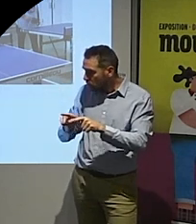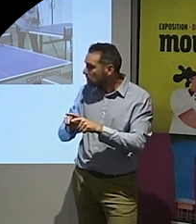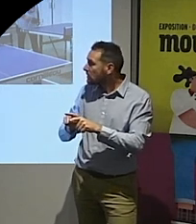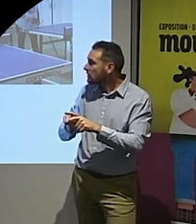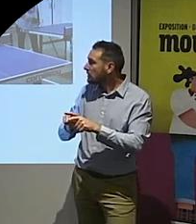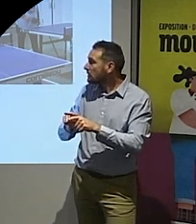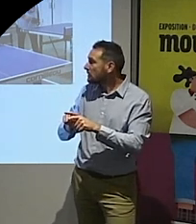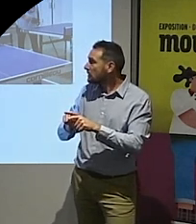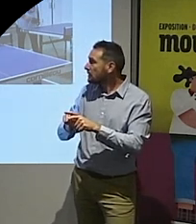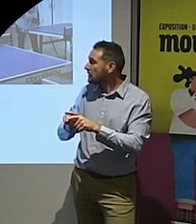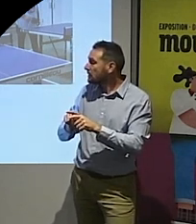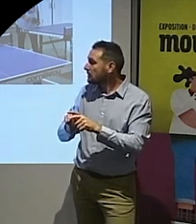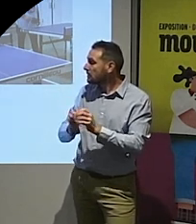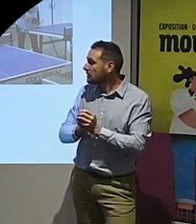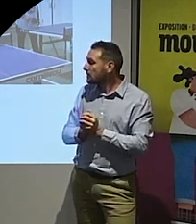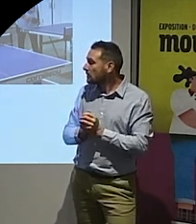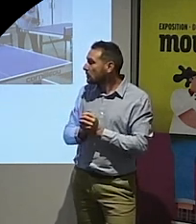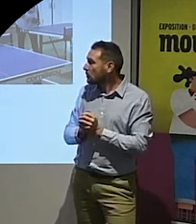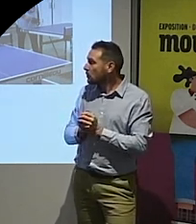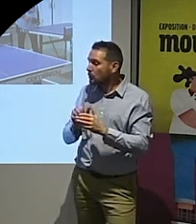à. Comment on appelle.